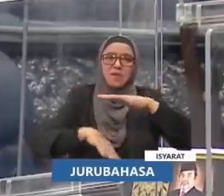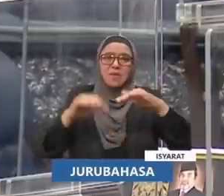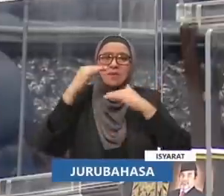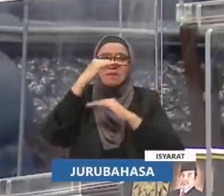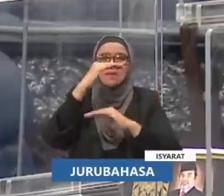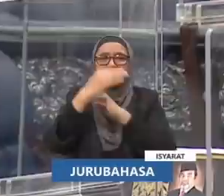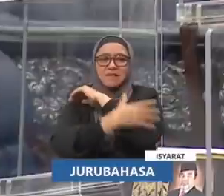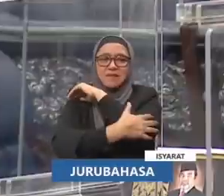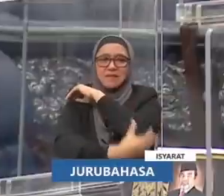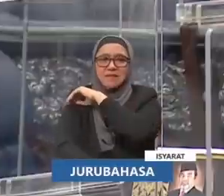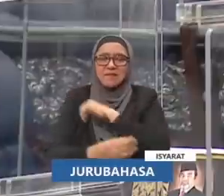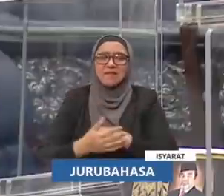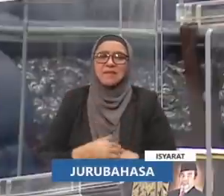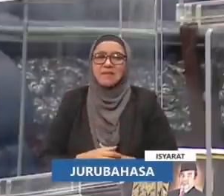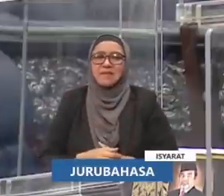Jadi